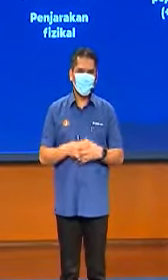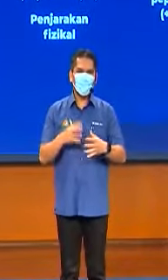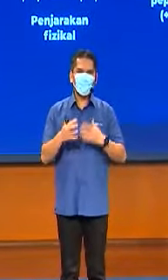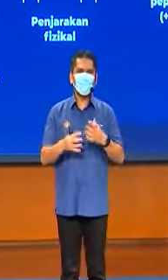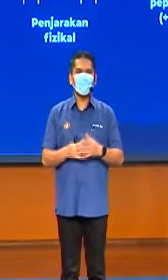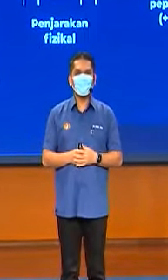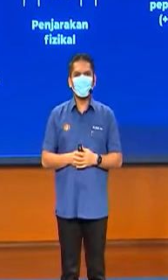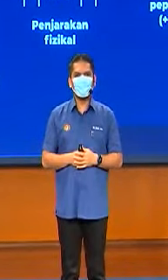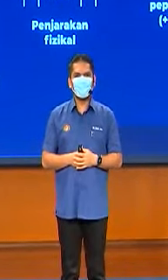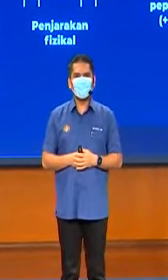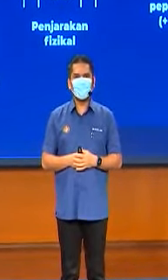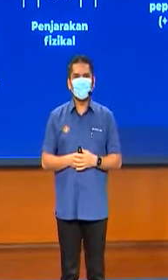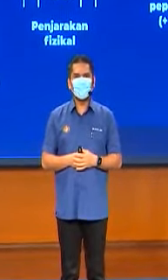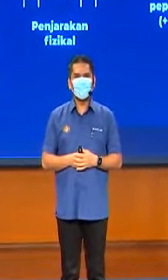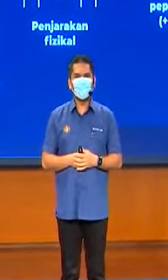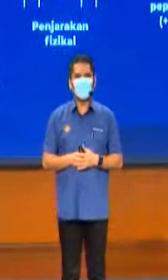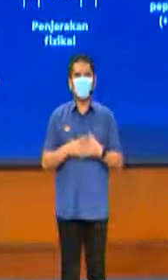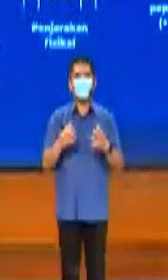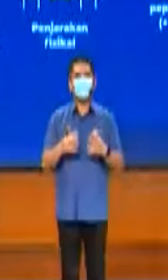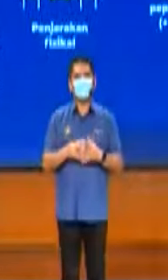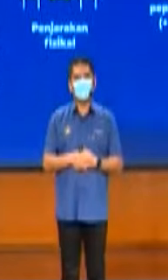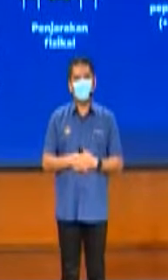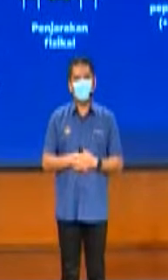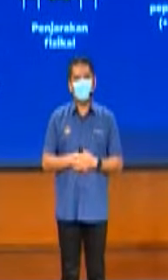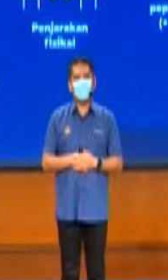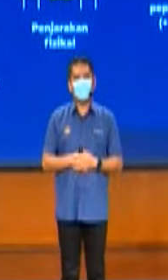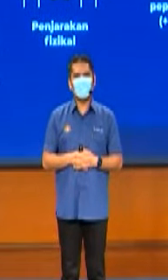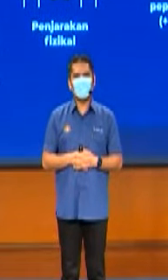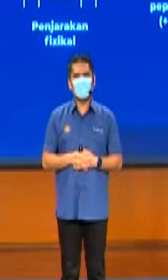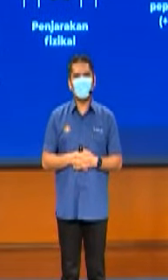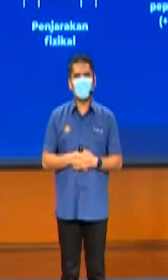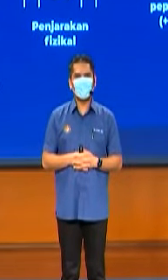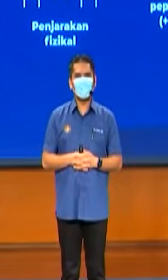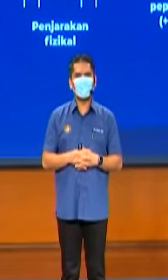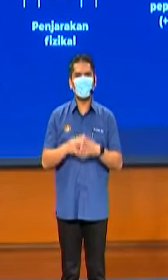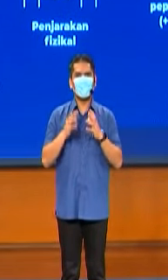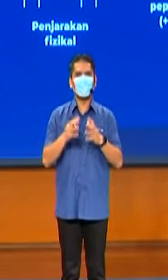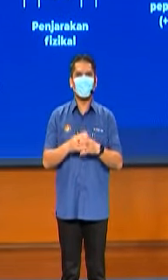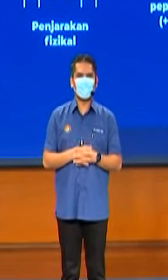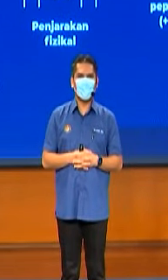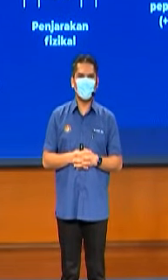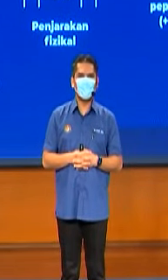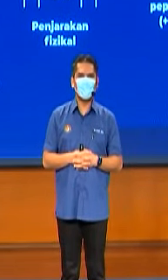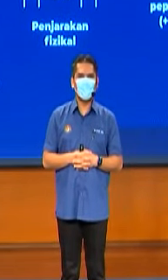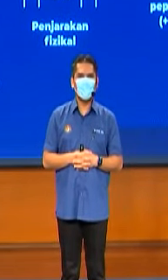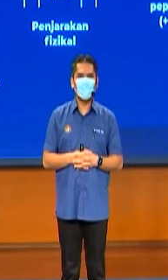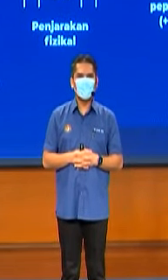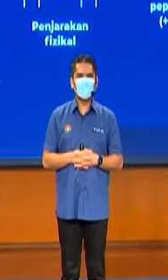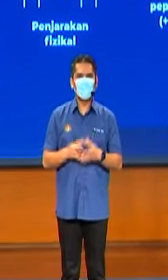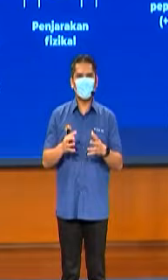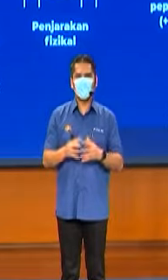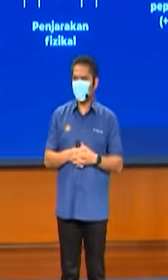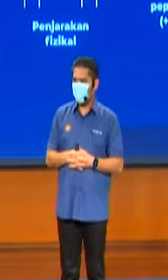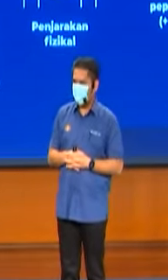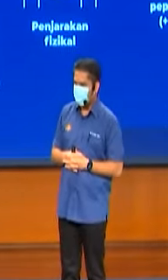ini merupakan antara perubahan dalam udah pelaksanaan dalam konteks esop